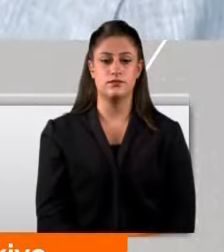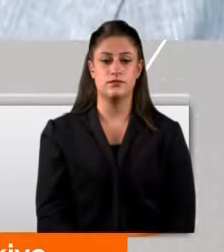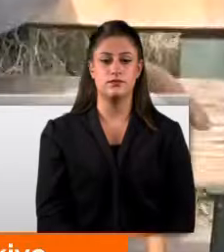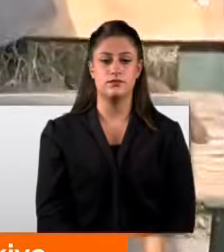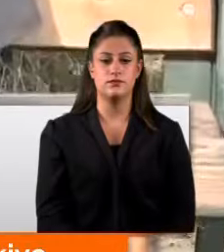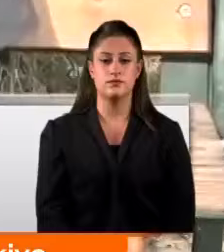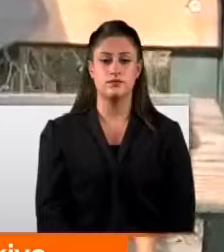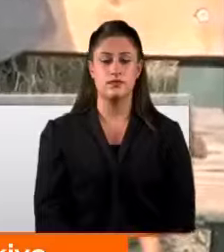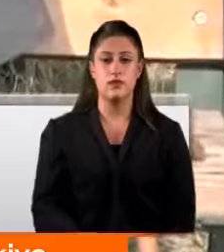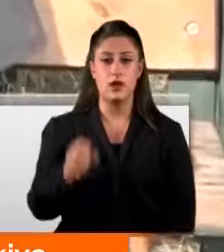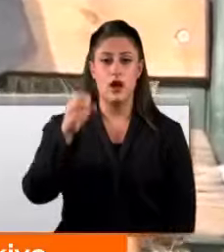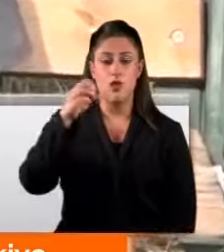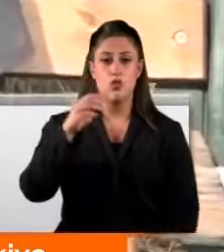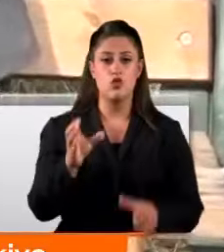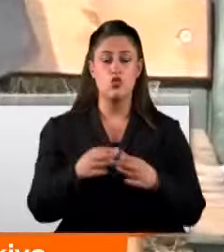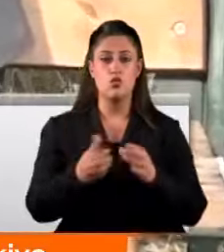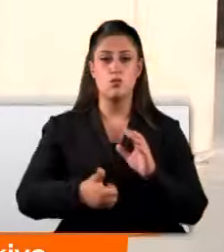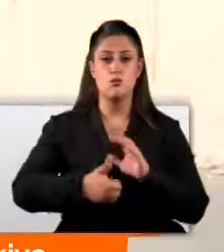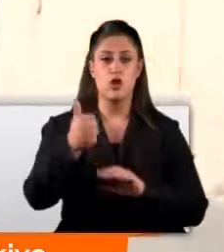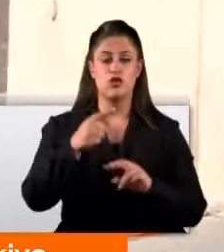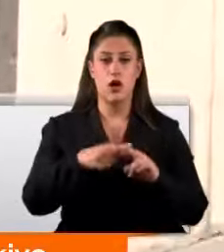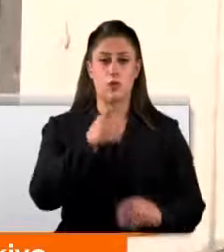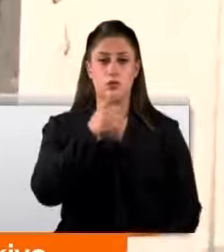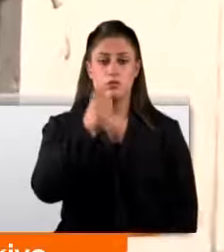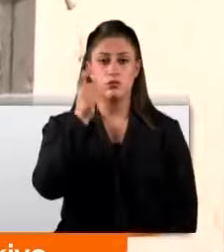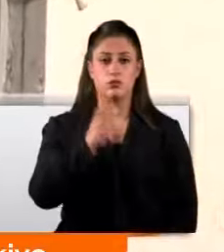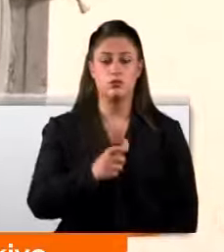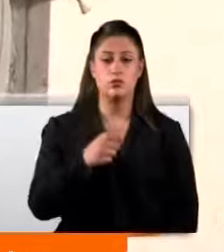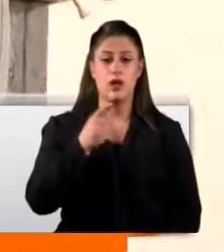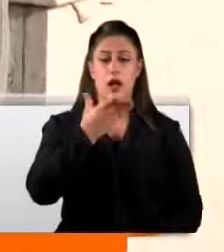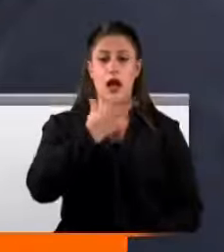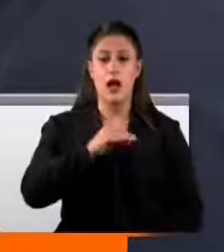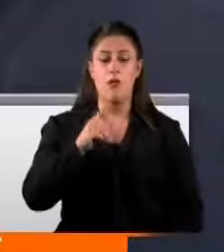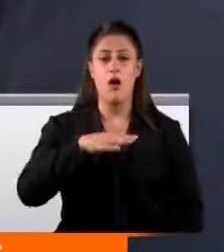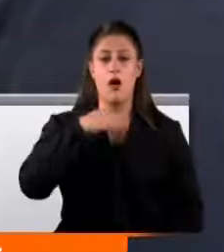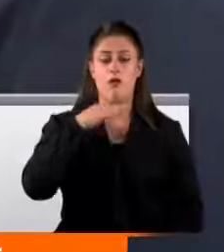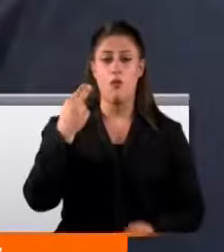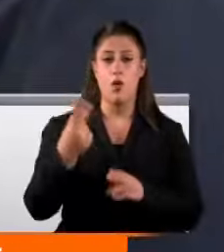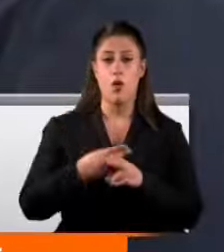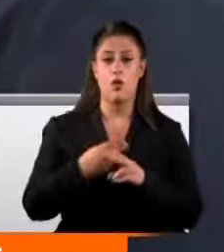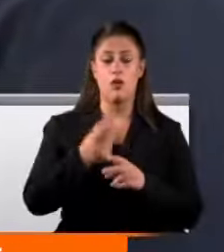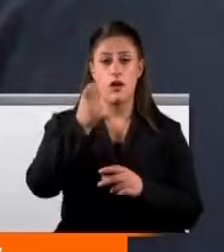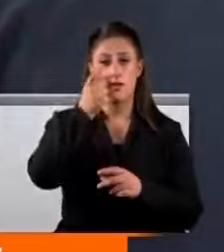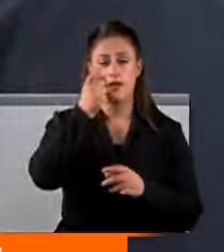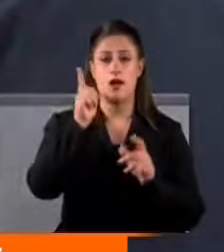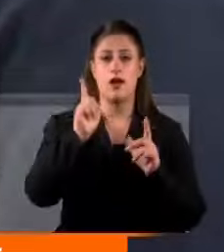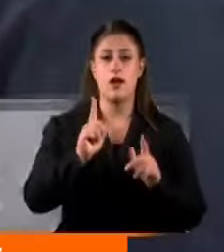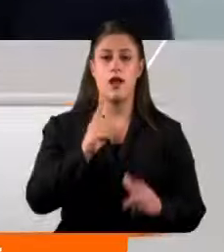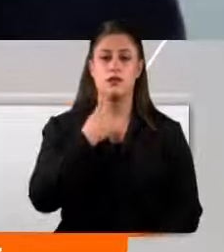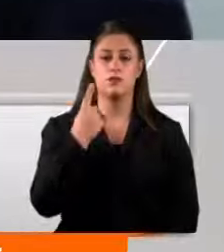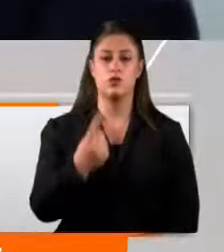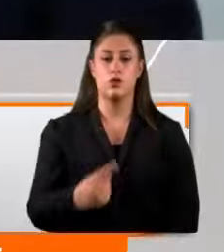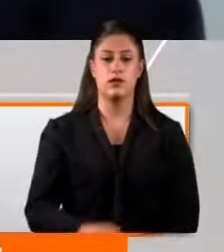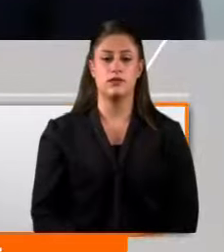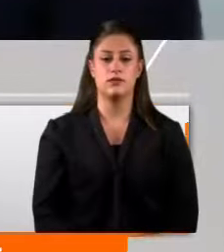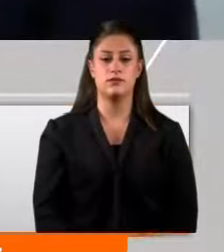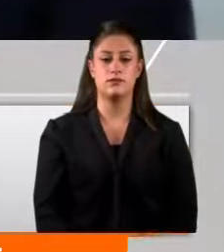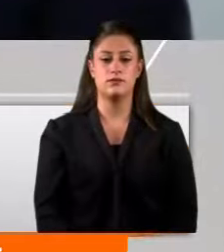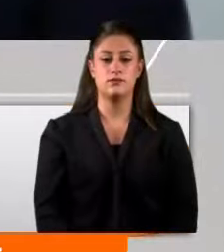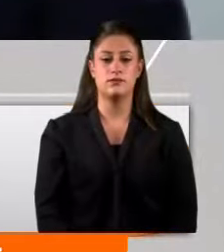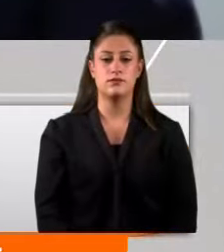durum değil Ak Parti grup başkanı Abdullah Güler emeklilikte Avrupa örneklerinin dikkate alınması gerektiğini söyledi Avrupa'nın çok